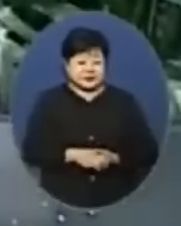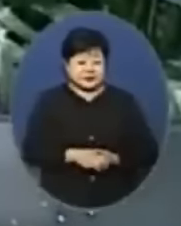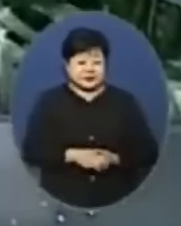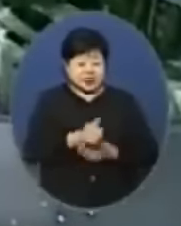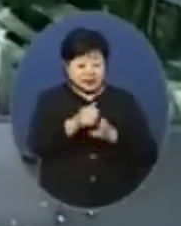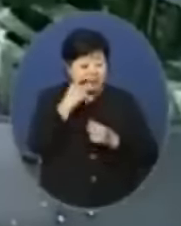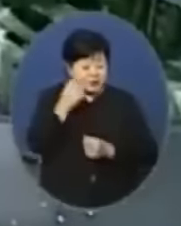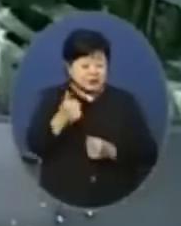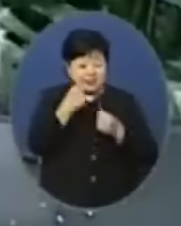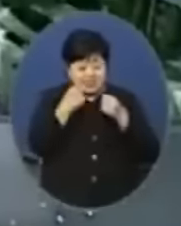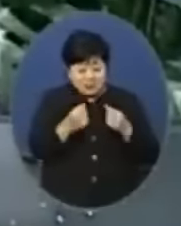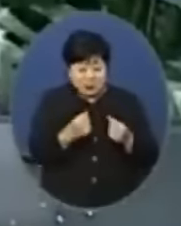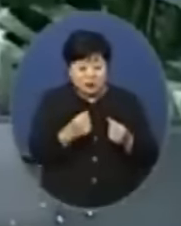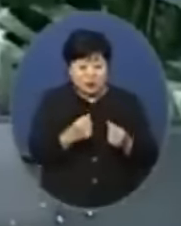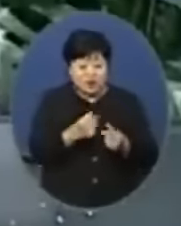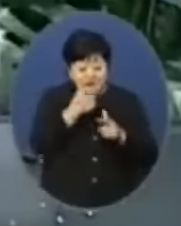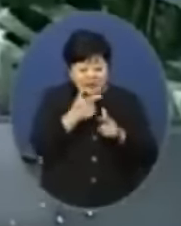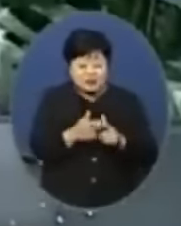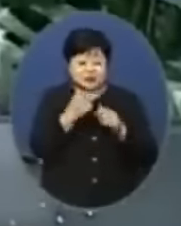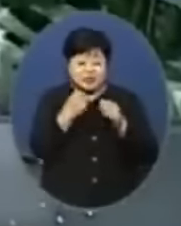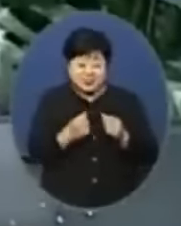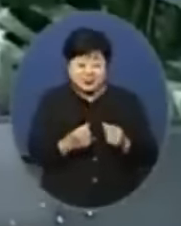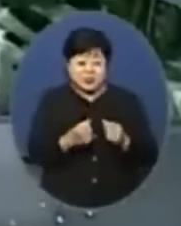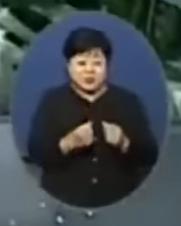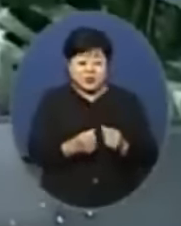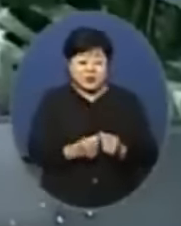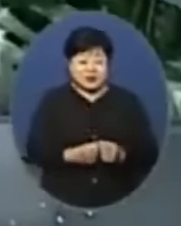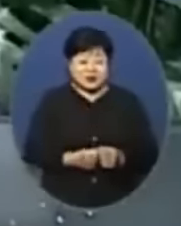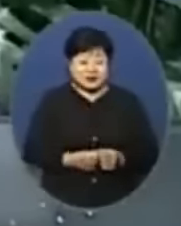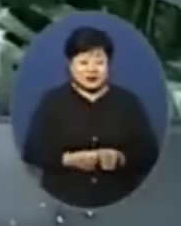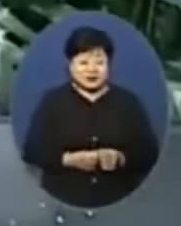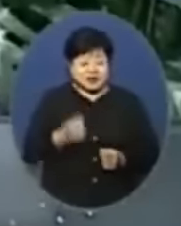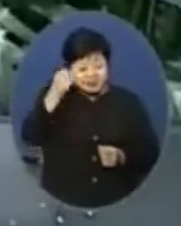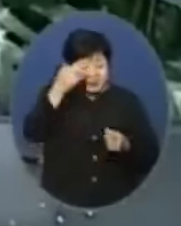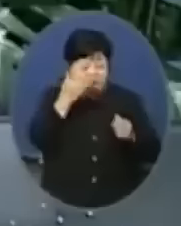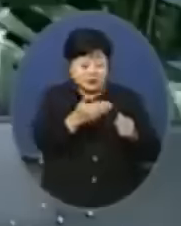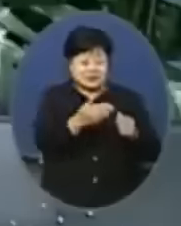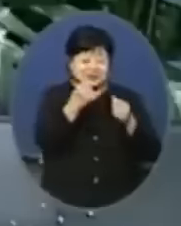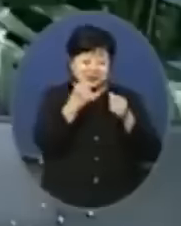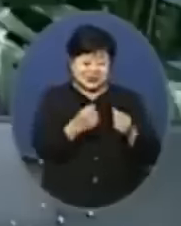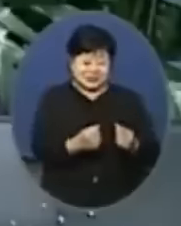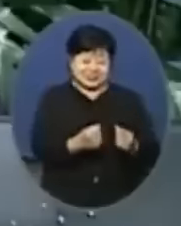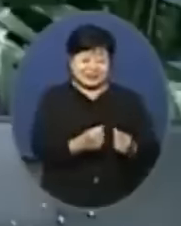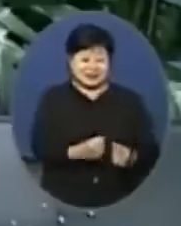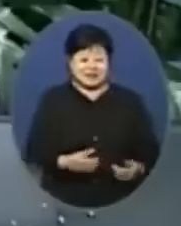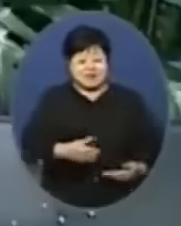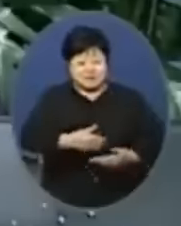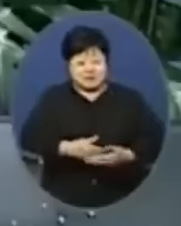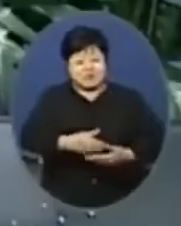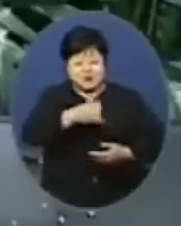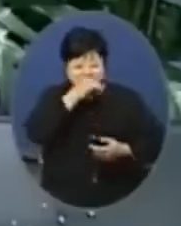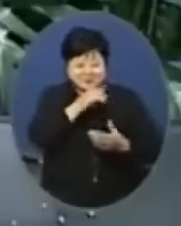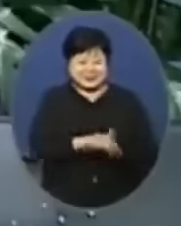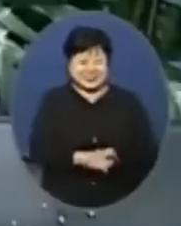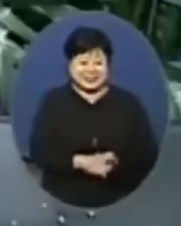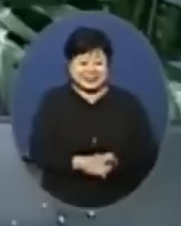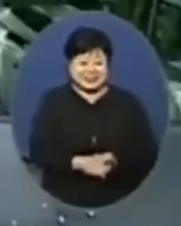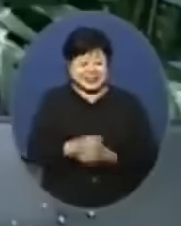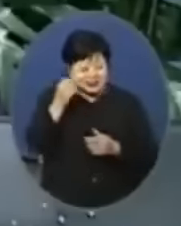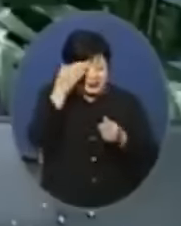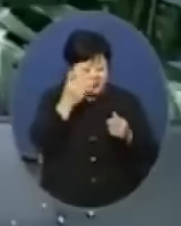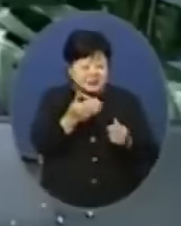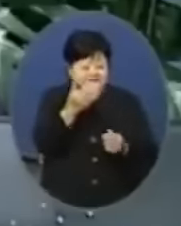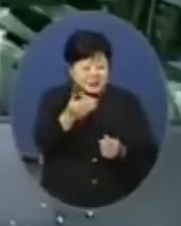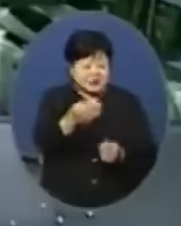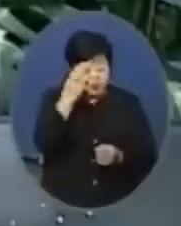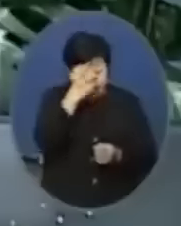하나님 아버지가 계시고 예수님이 계시고 그 정면에 성령이 여러분을 품고 계신 것입니다. 성령은